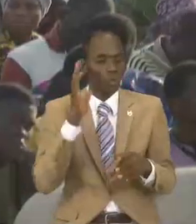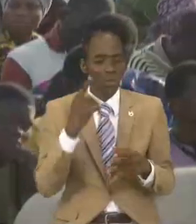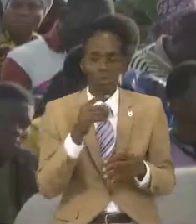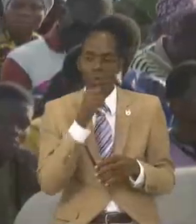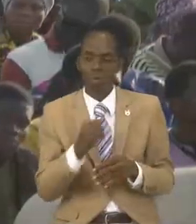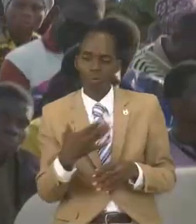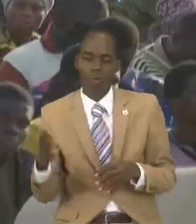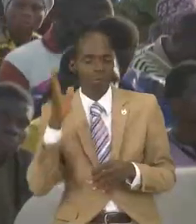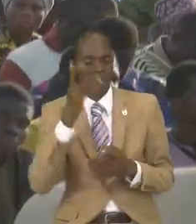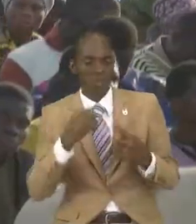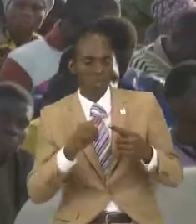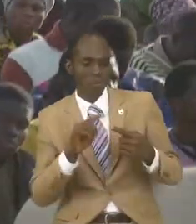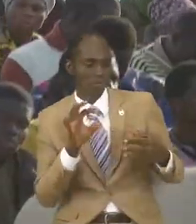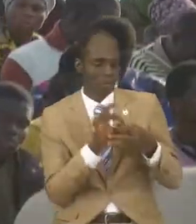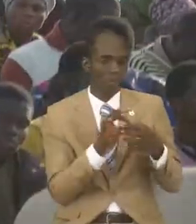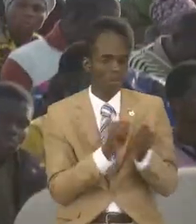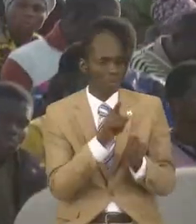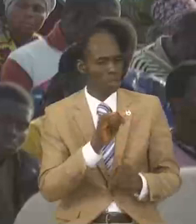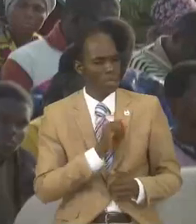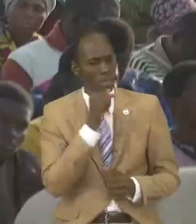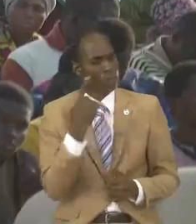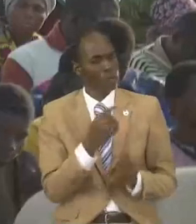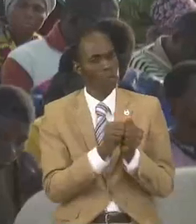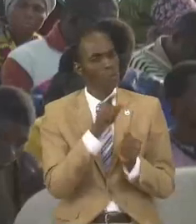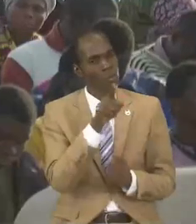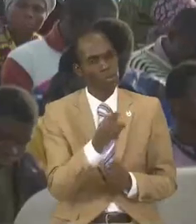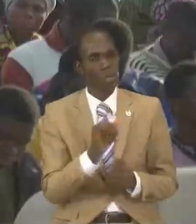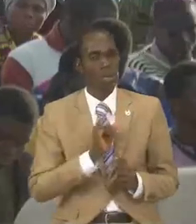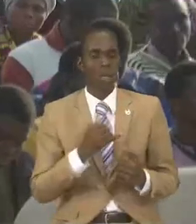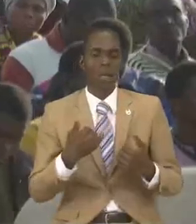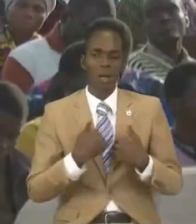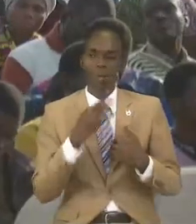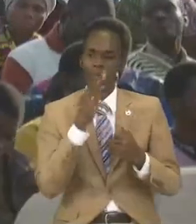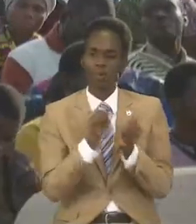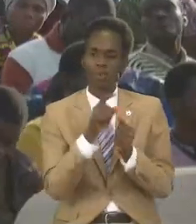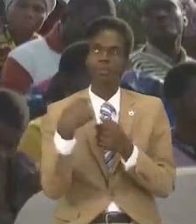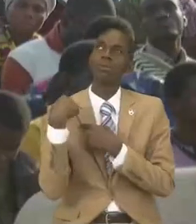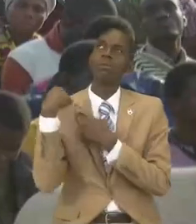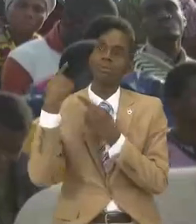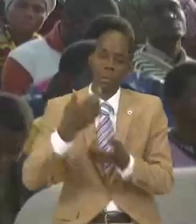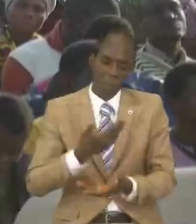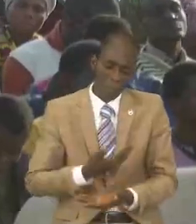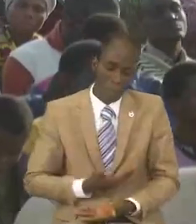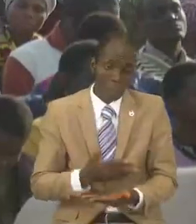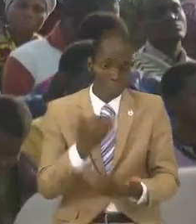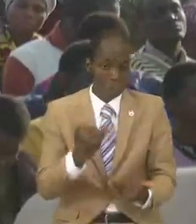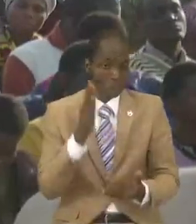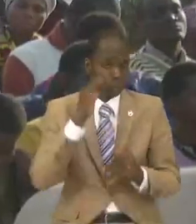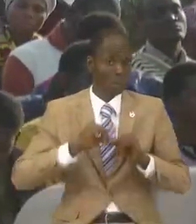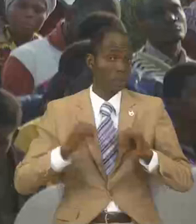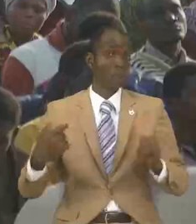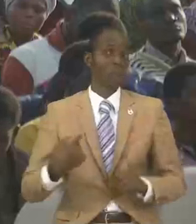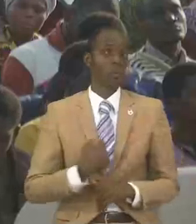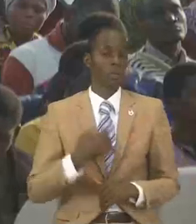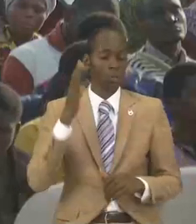qui essaie de s'attacher à vous. Je suis avec toi, toujours avec toi. J'ai été avec toi depuis la naissance. Est-ce que tu vas me renoncer